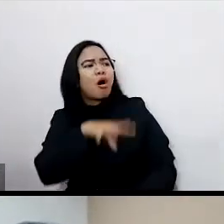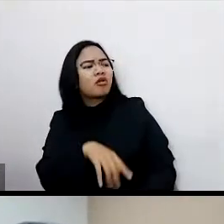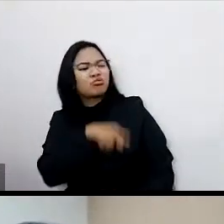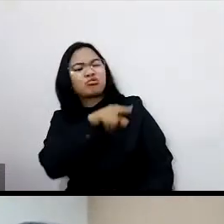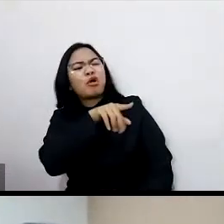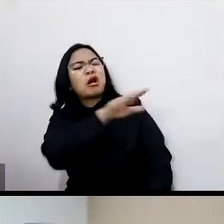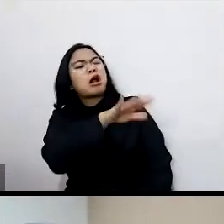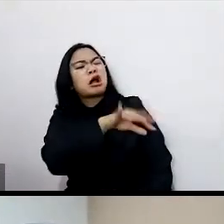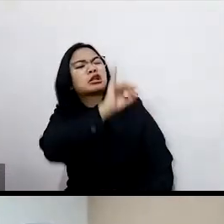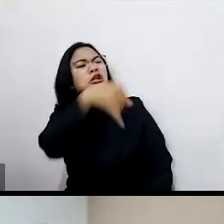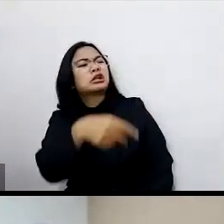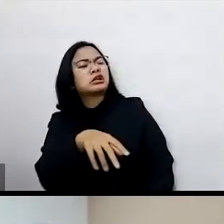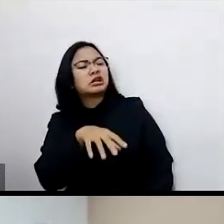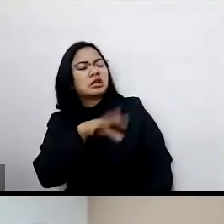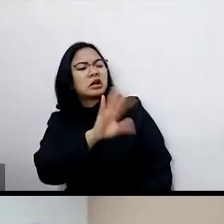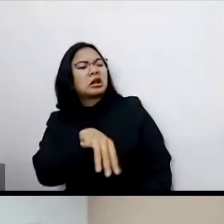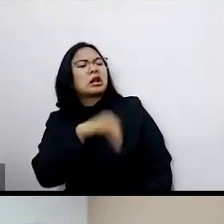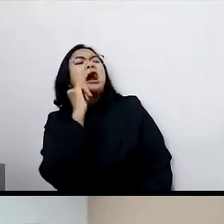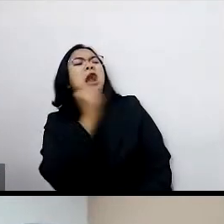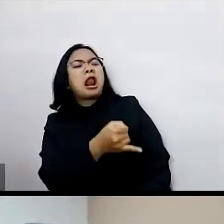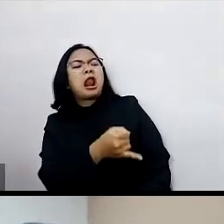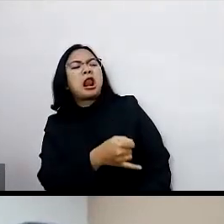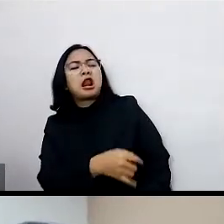kadang menjadi